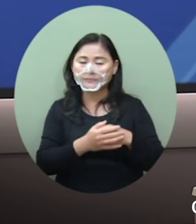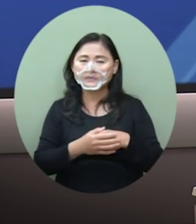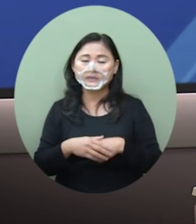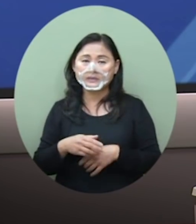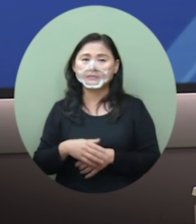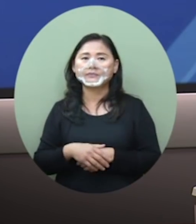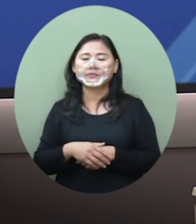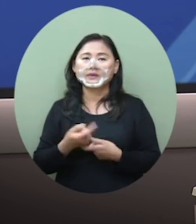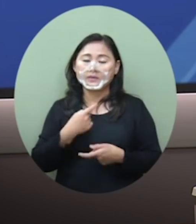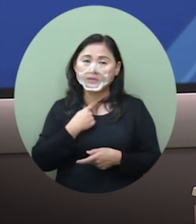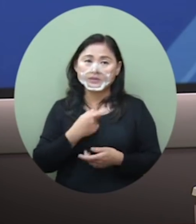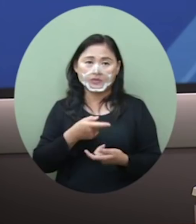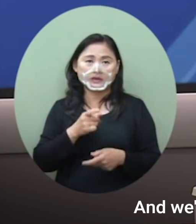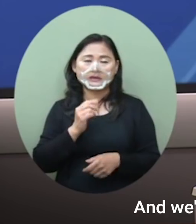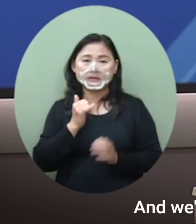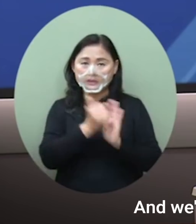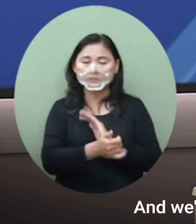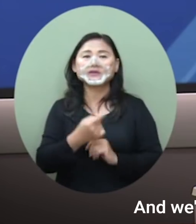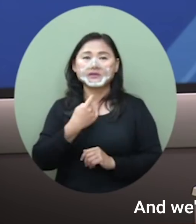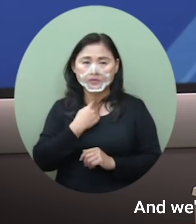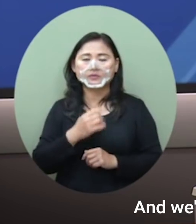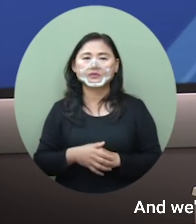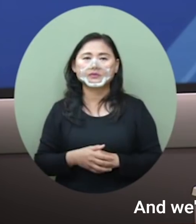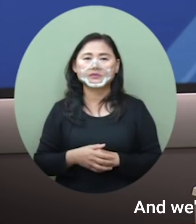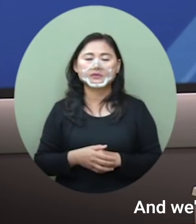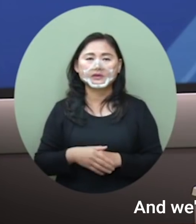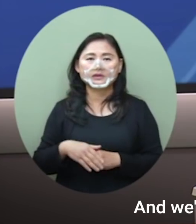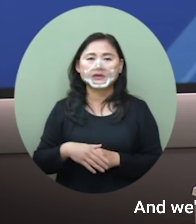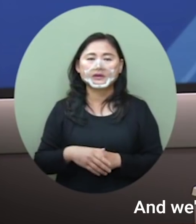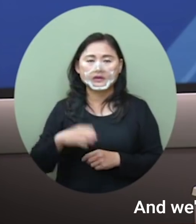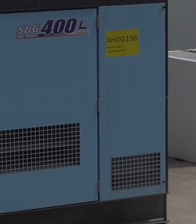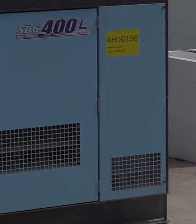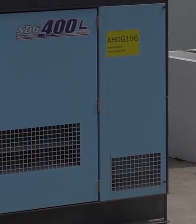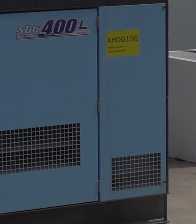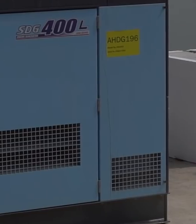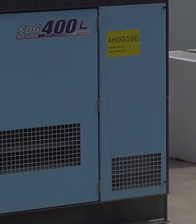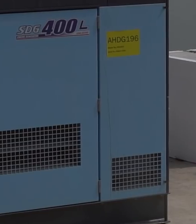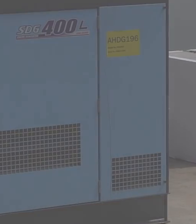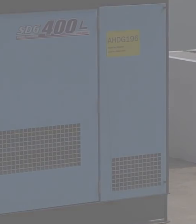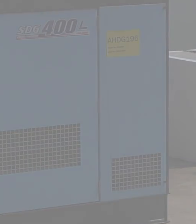你係唔可以話唔入去嘅。咁我哋日後咧係會係切實呢個執行。